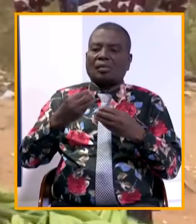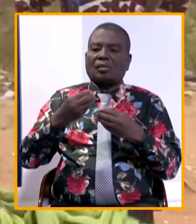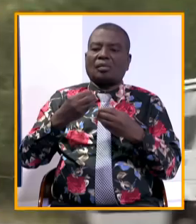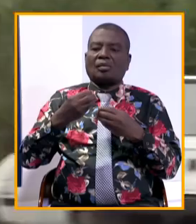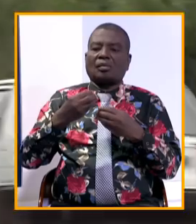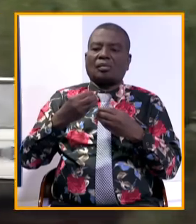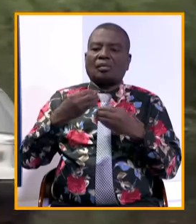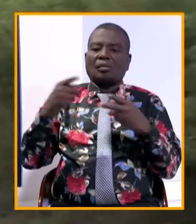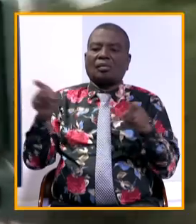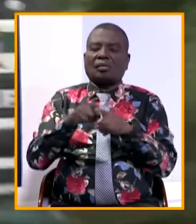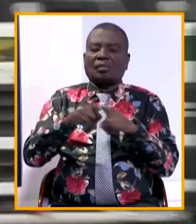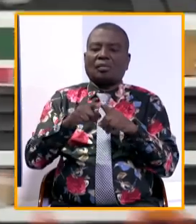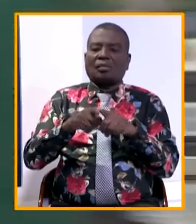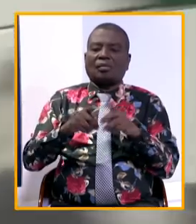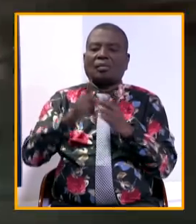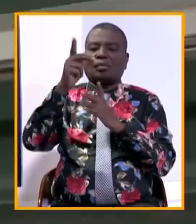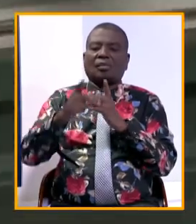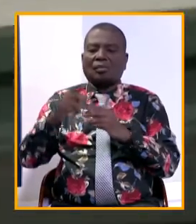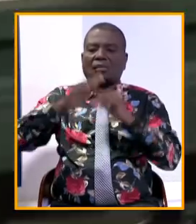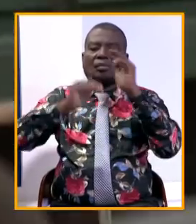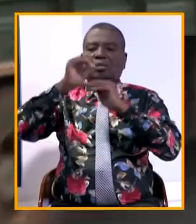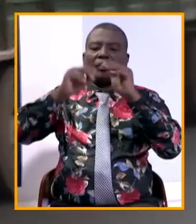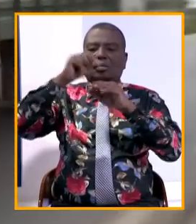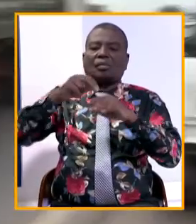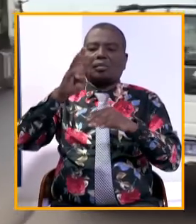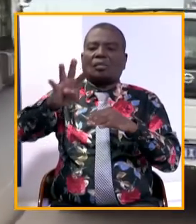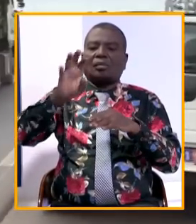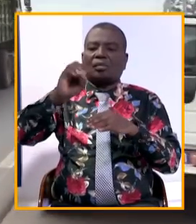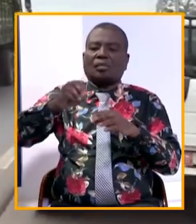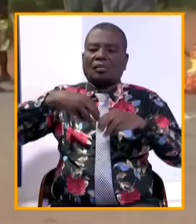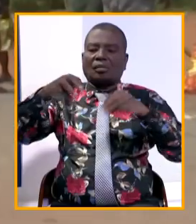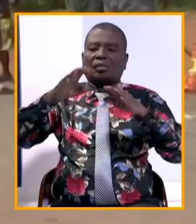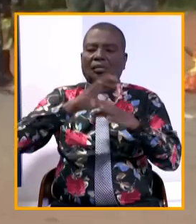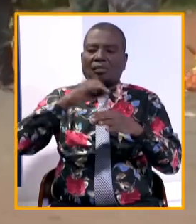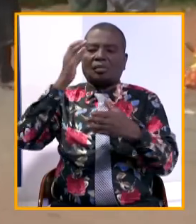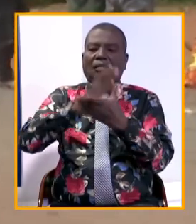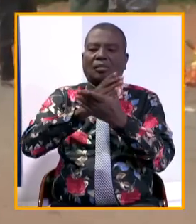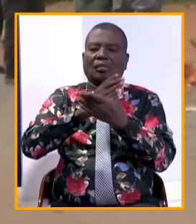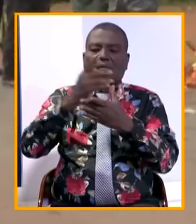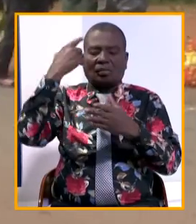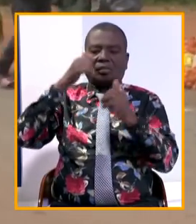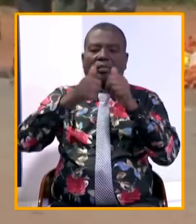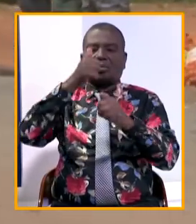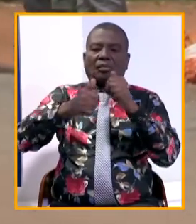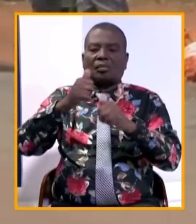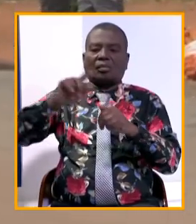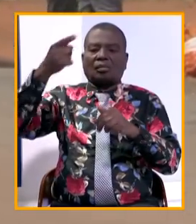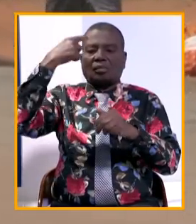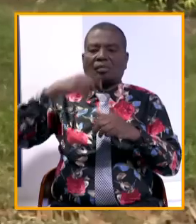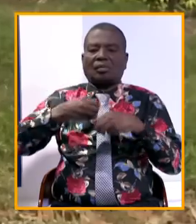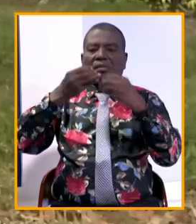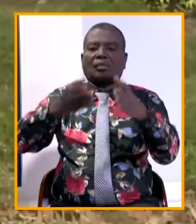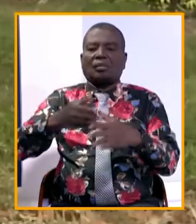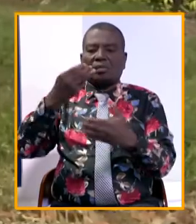localement. De même, un programme de construction de 40 marchés de proximité est arrêté, pour lequel l'État a accordé